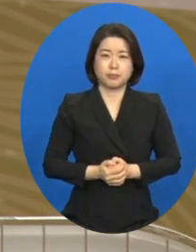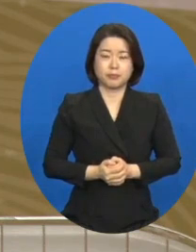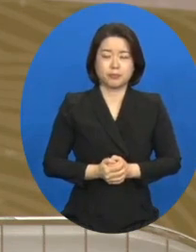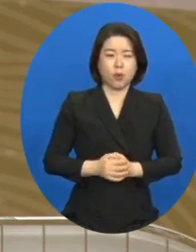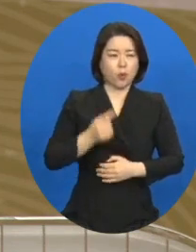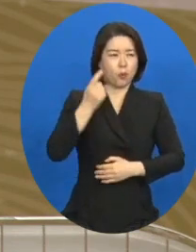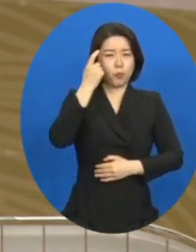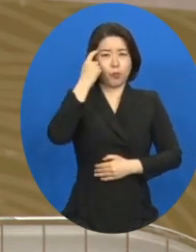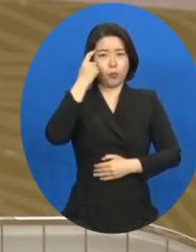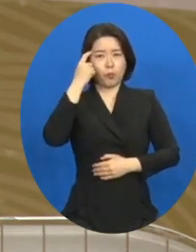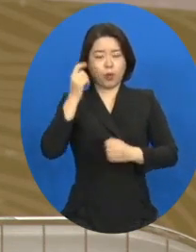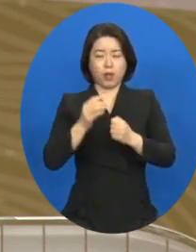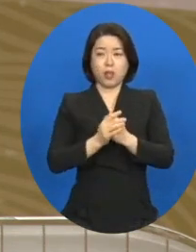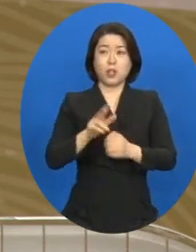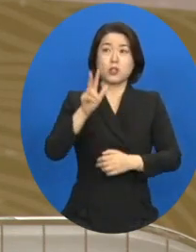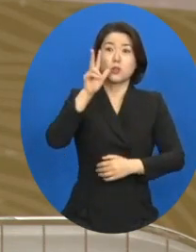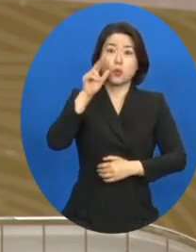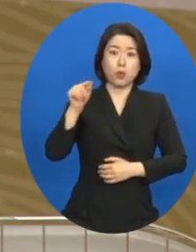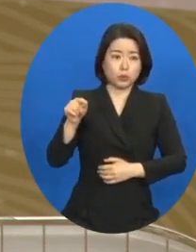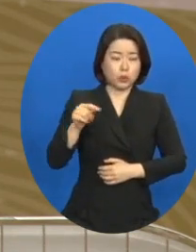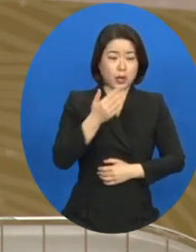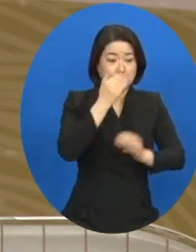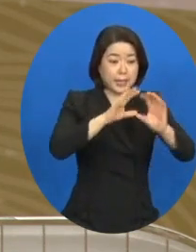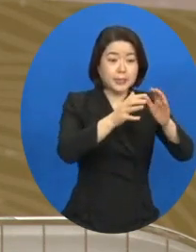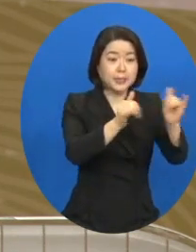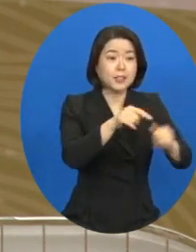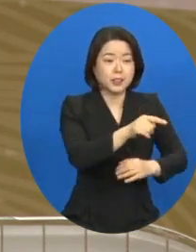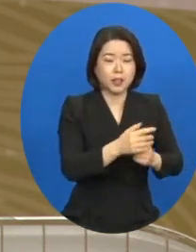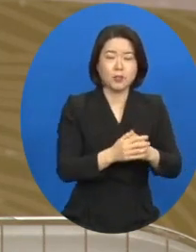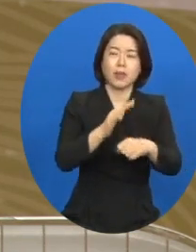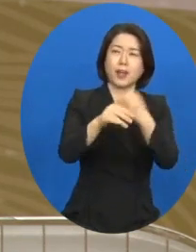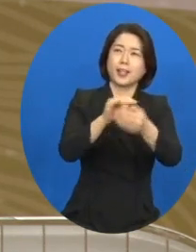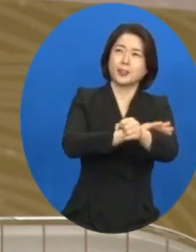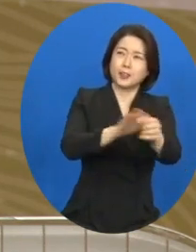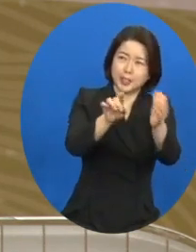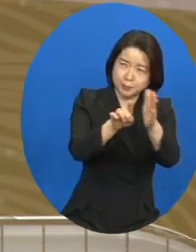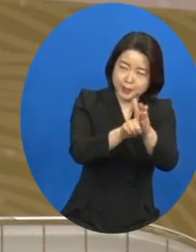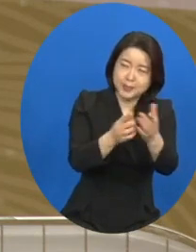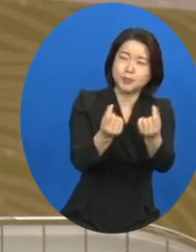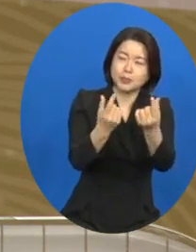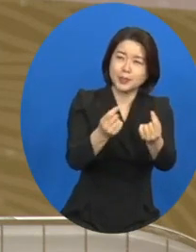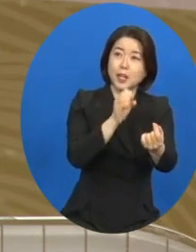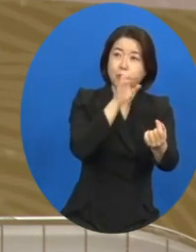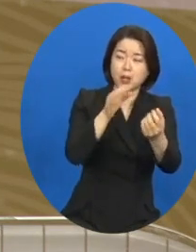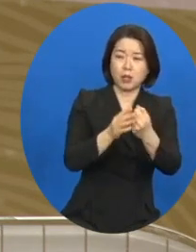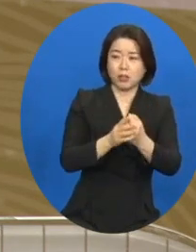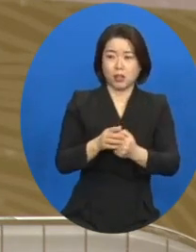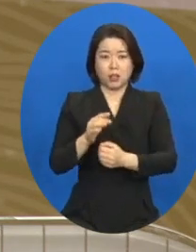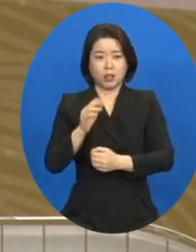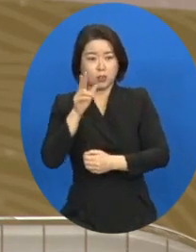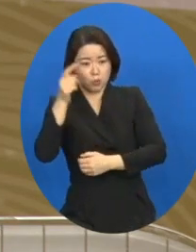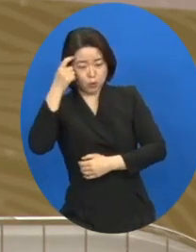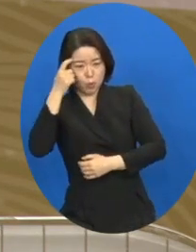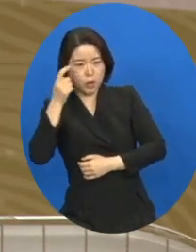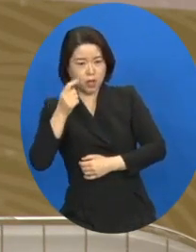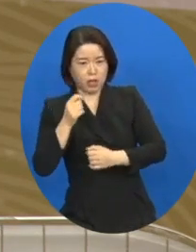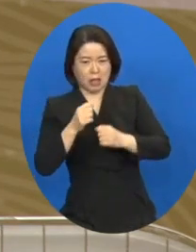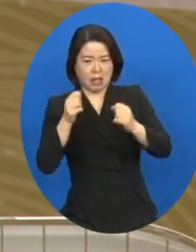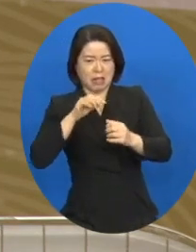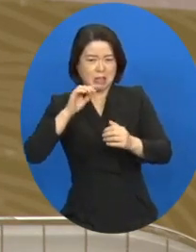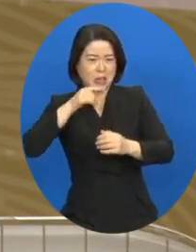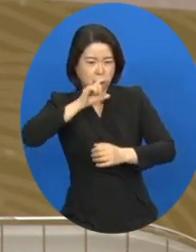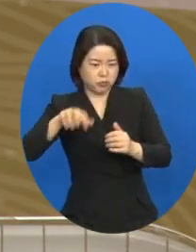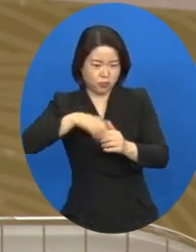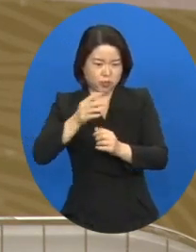아니, 왜 여호수아가 이스라엘 백성들이 하나님 잘 믿어보겠다는데 왜 거기다 찬물을 끼얹는 이런 말을